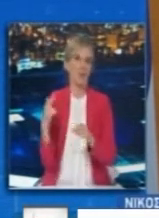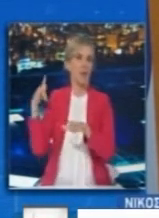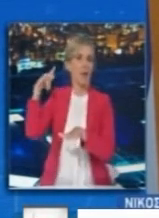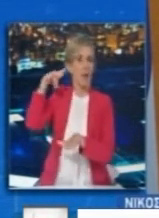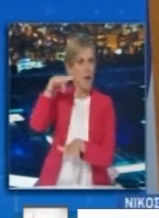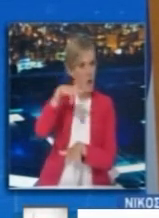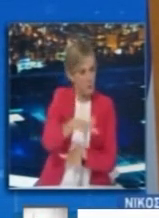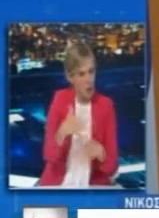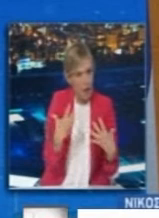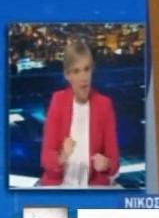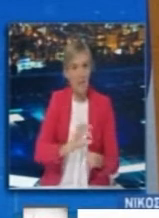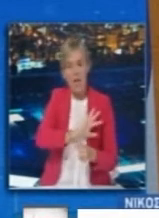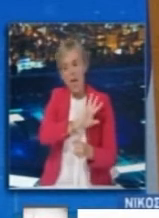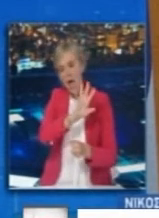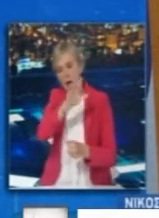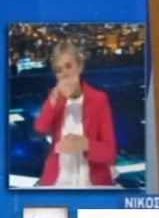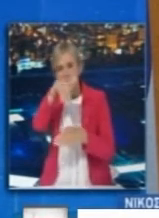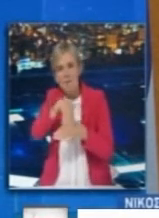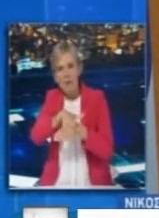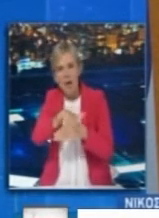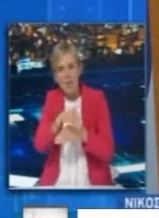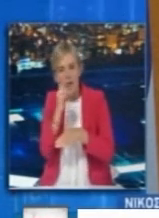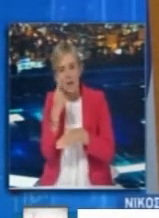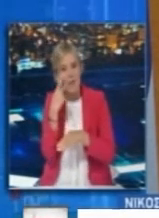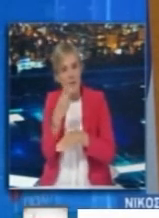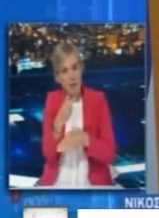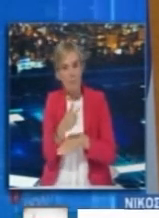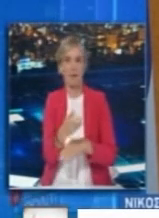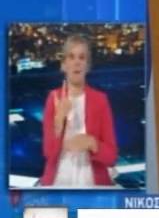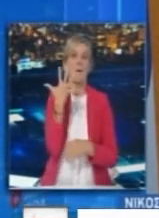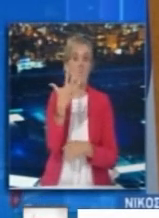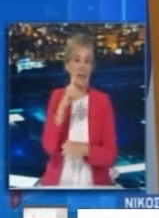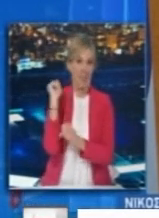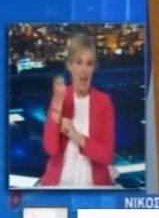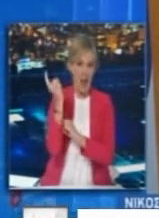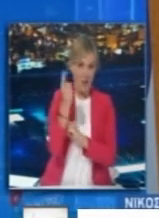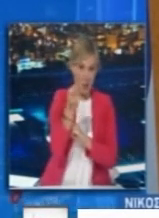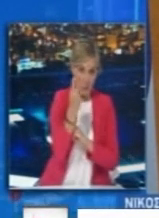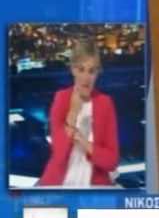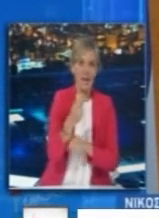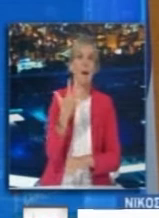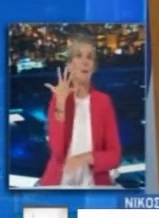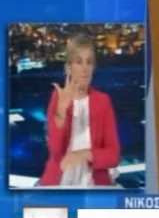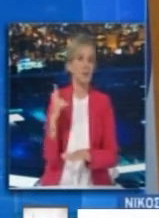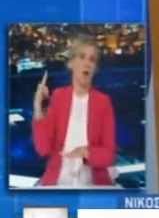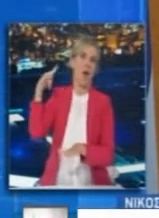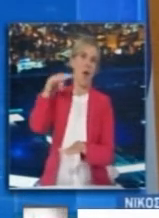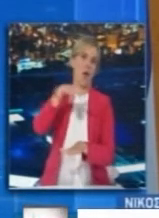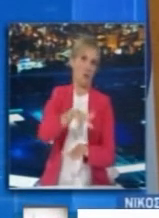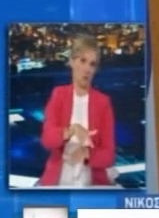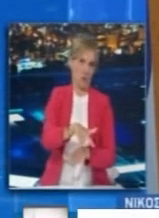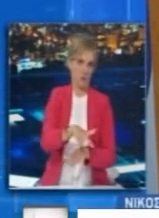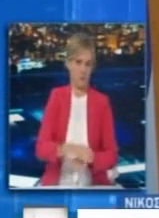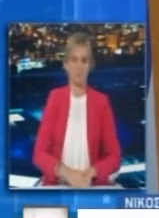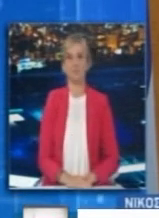επιχειρούσαν μέχρι το τελευταίο φως 5 αεροσκάφη και 5 ελικόπτερα, εκ των οποίων το ένα ελικόπτερο ως συντονιστικό. Το